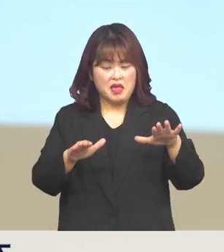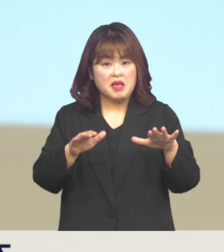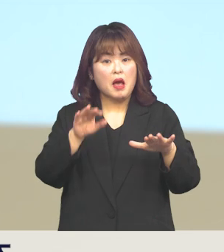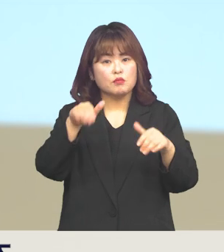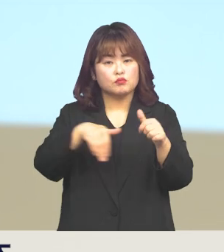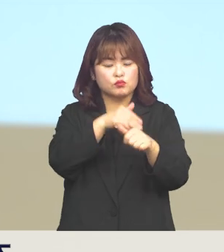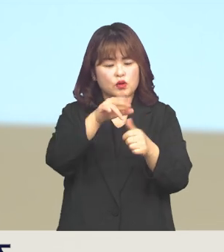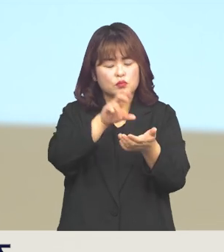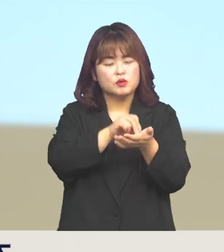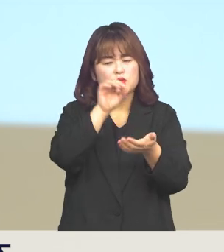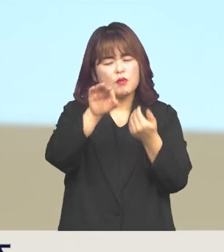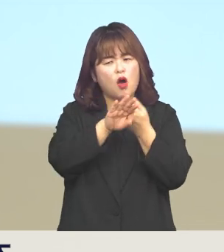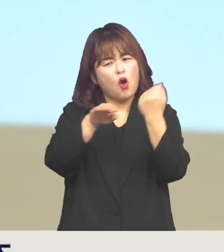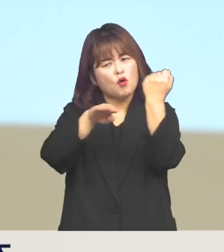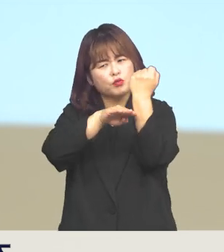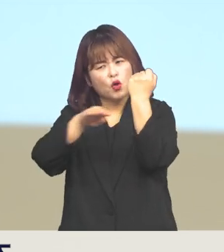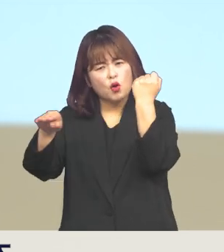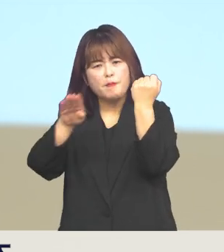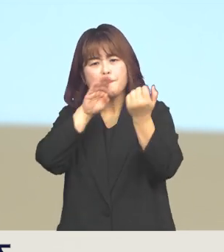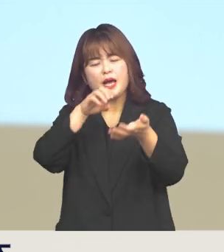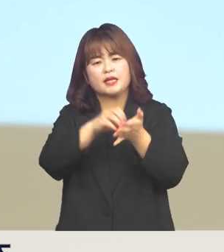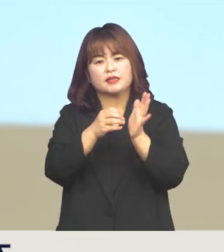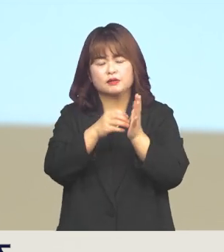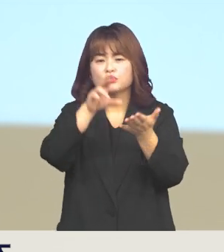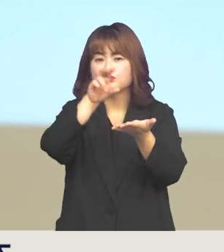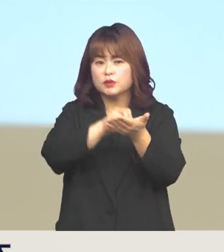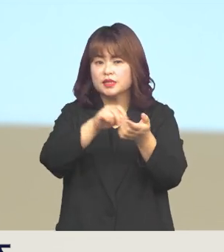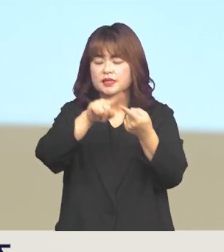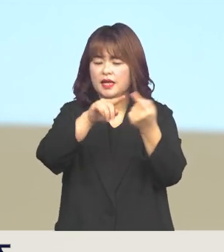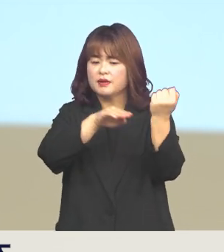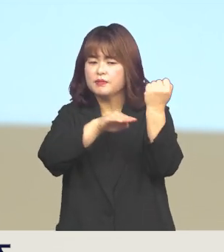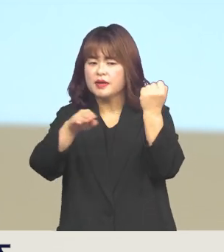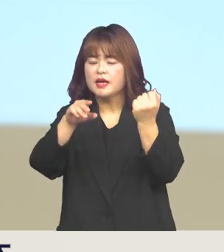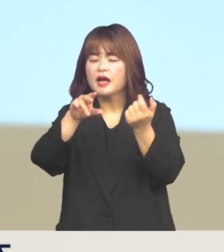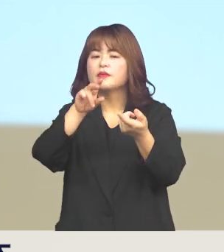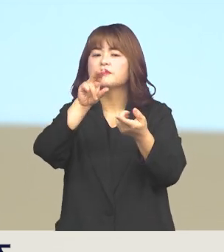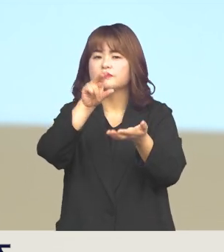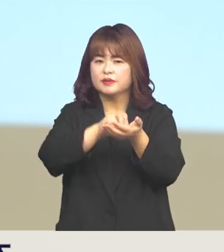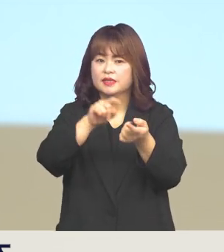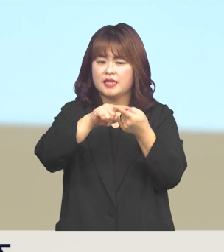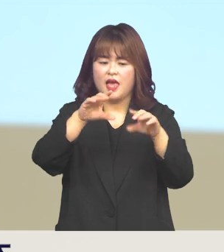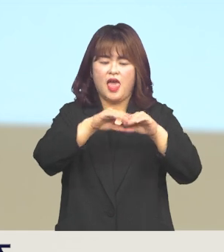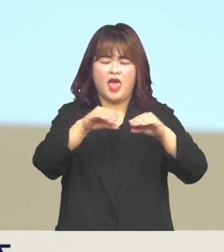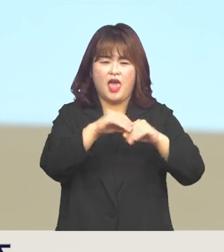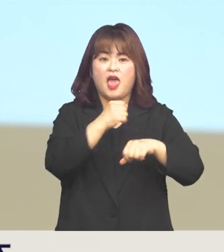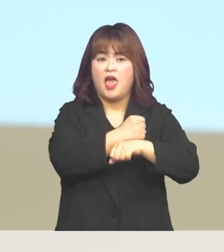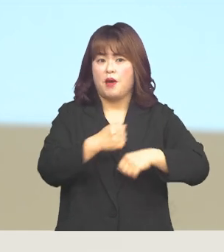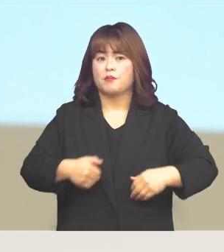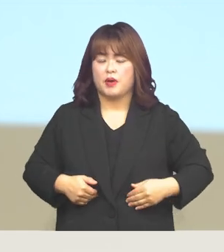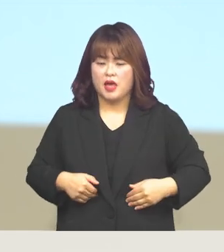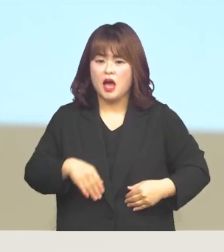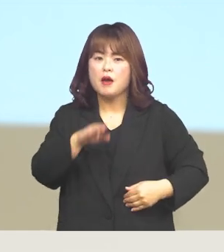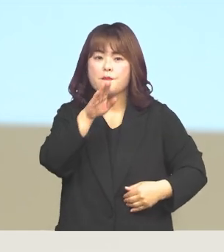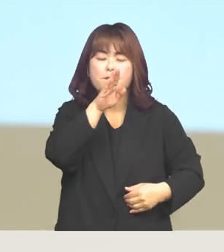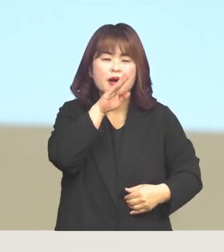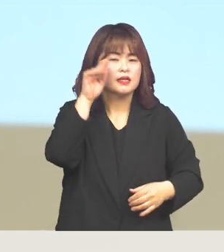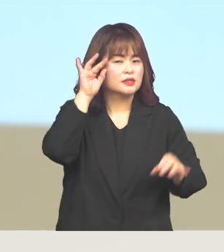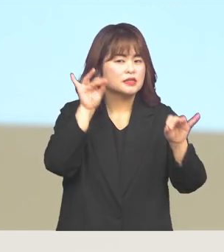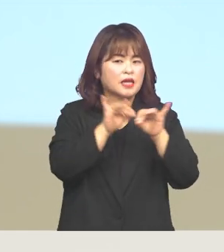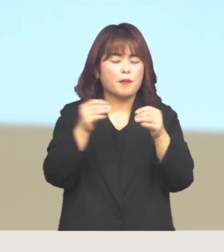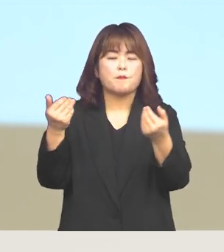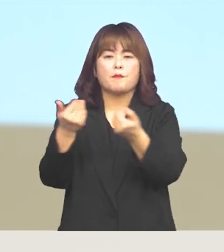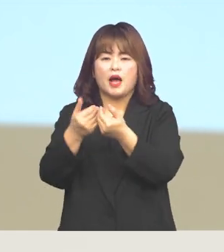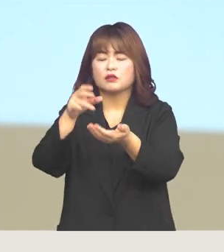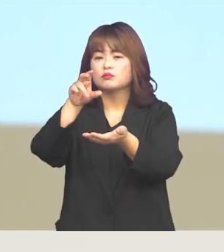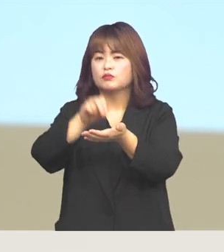그러면 어느 적정선에서 과연 접점을 찾아야 하느냐는 측면도 있지만 토론의 찬반이라는